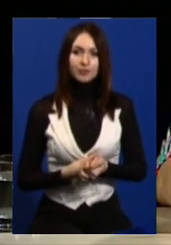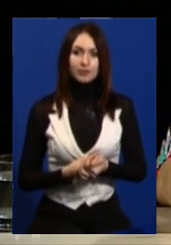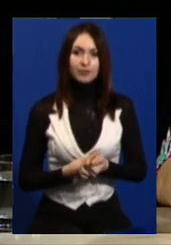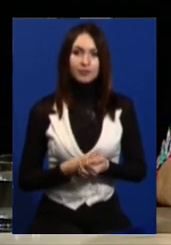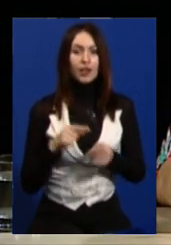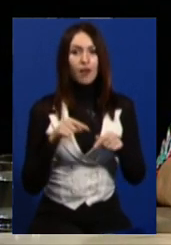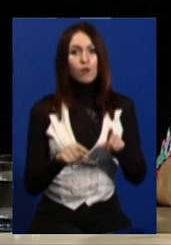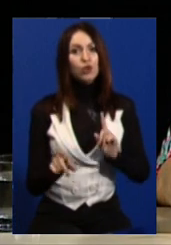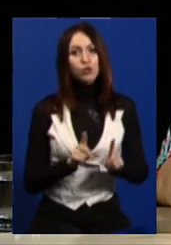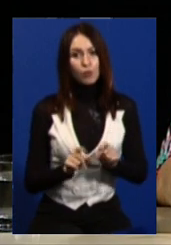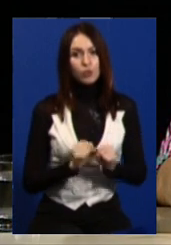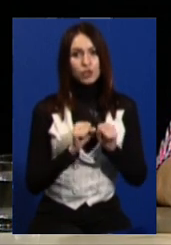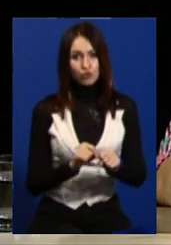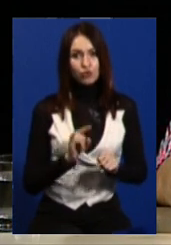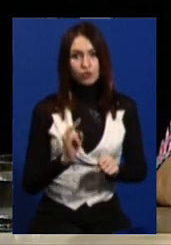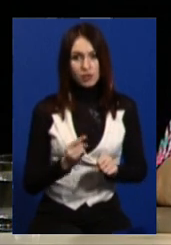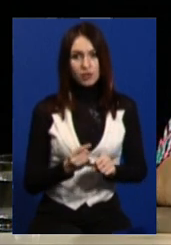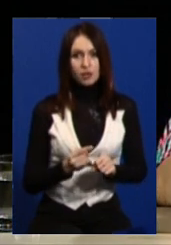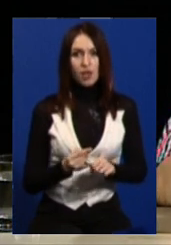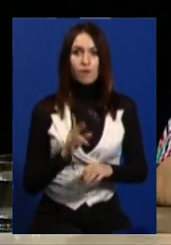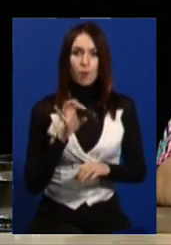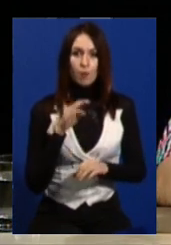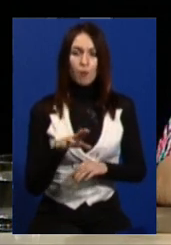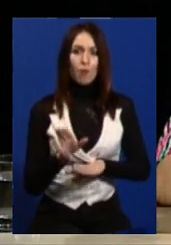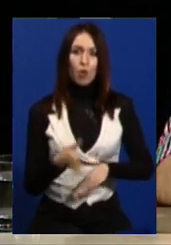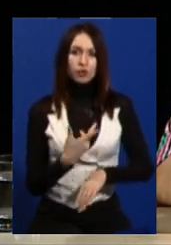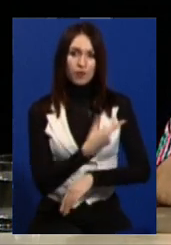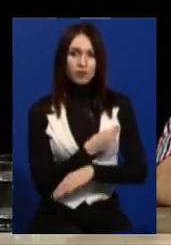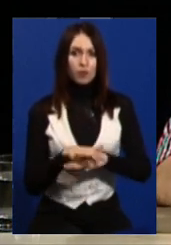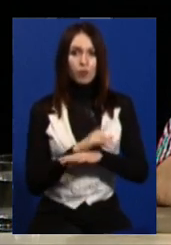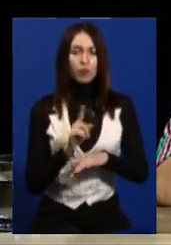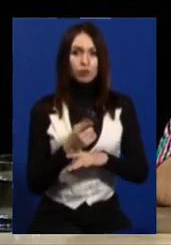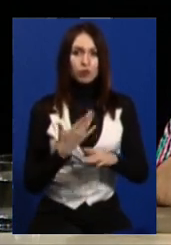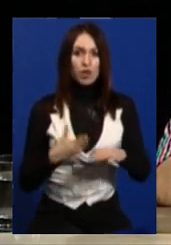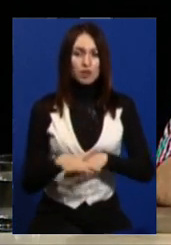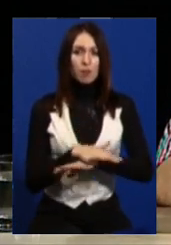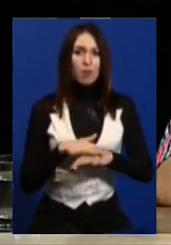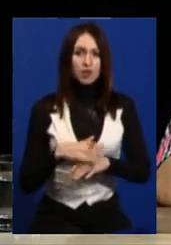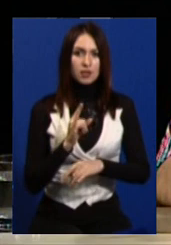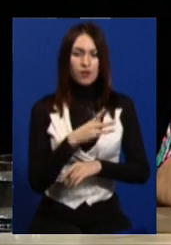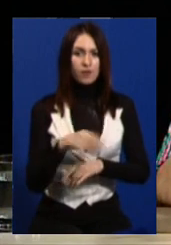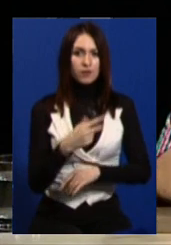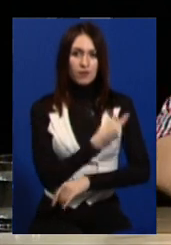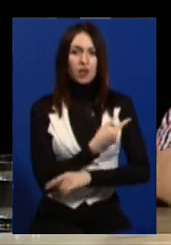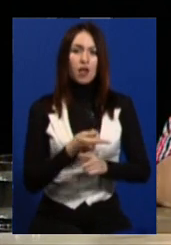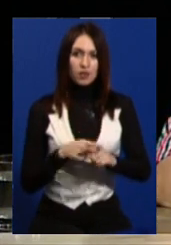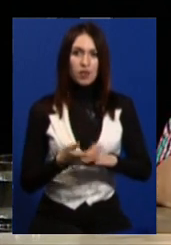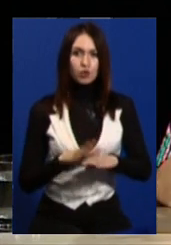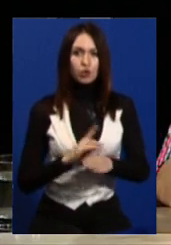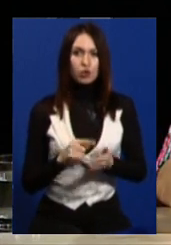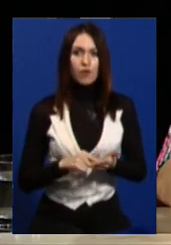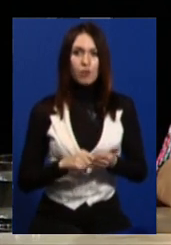для того, чтобы защитить детей непосредственно в поствакцинальный период, если так массово их вакцинировать. Это достаточно сложный